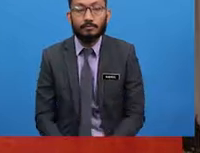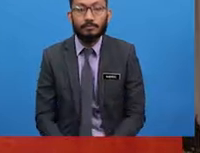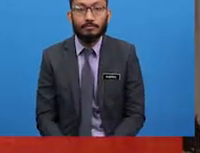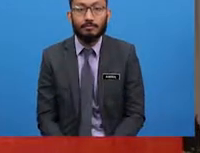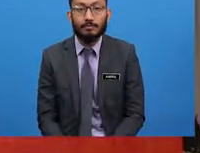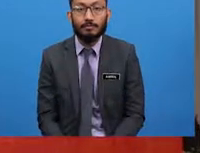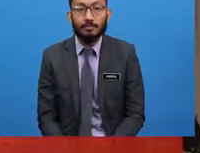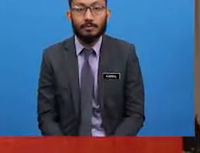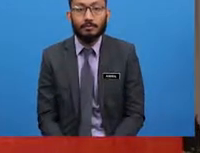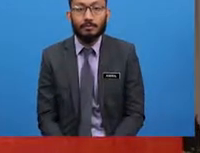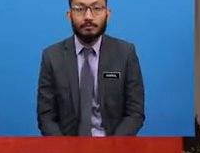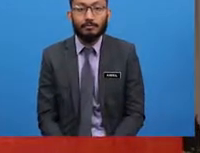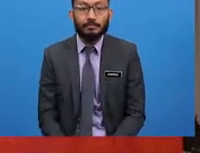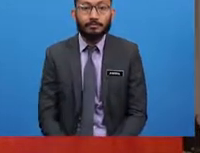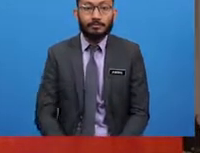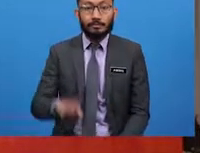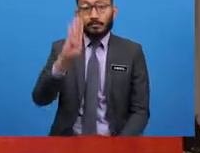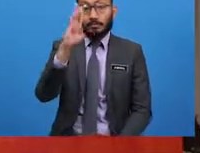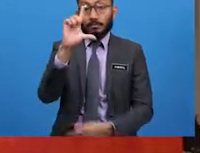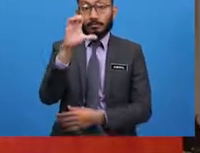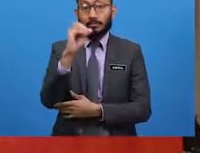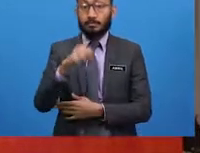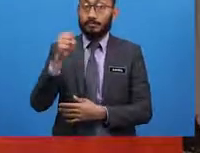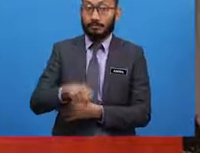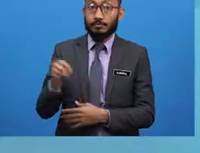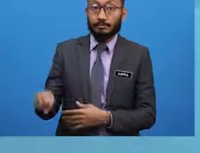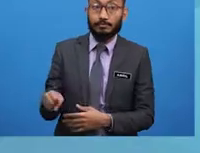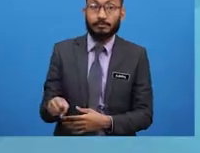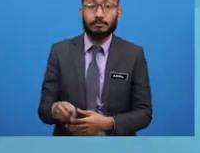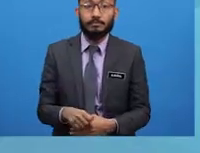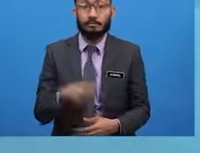Blok batik terap untuk menghasilkan kesan terap reka corak.